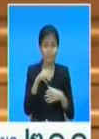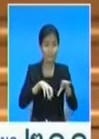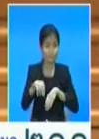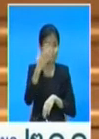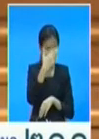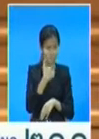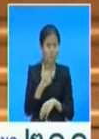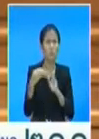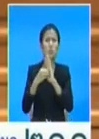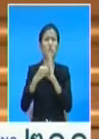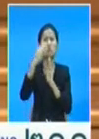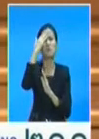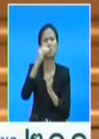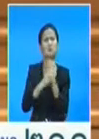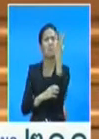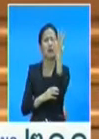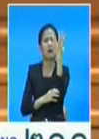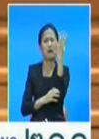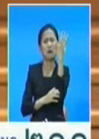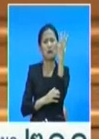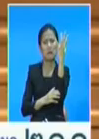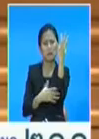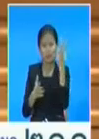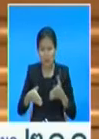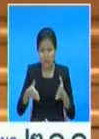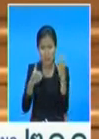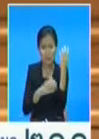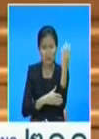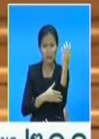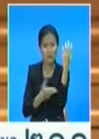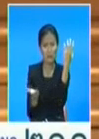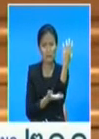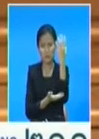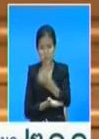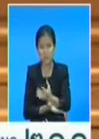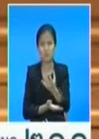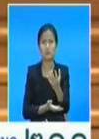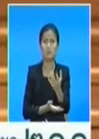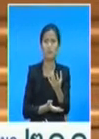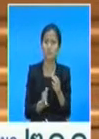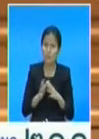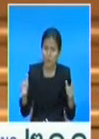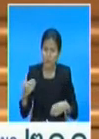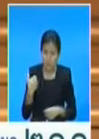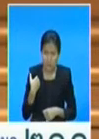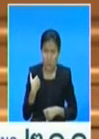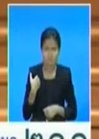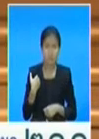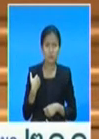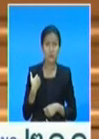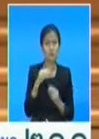เยอะครับพอจะตัดถนนขยายถนนทีขุดทิ้งครับไม่ล้อมปลูก